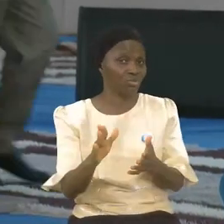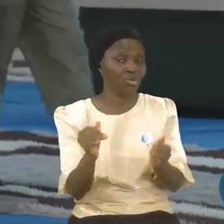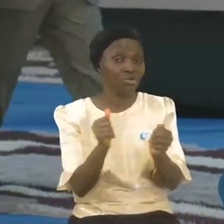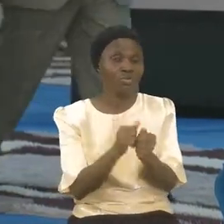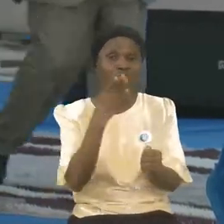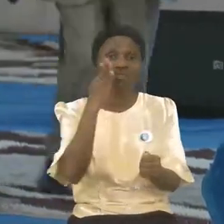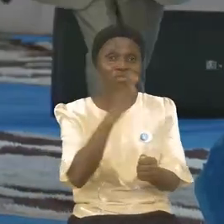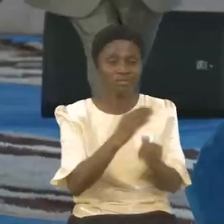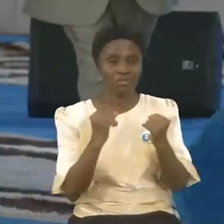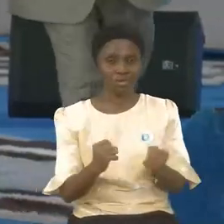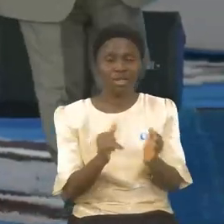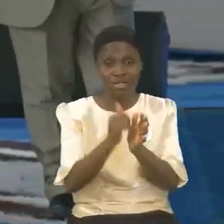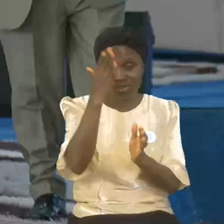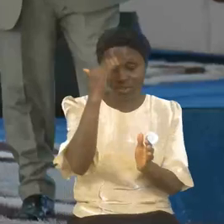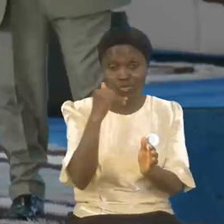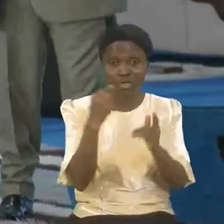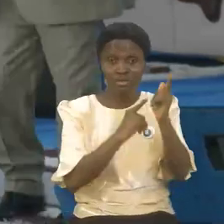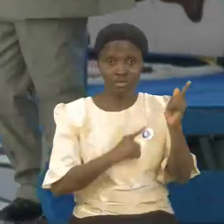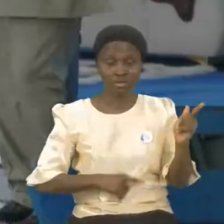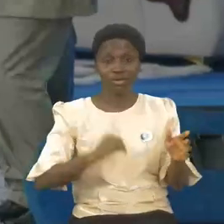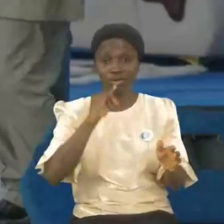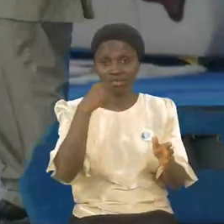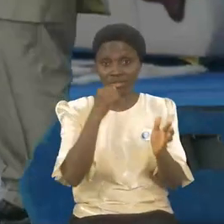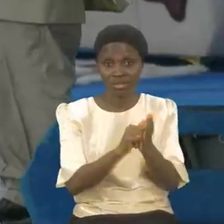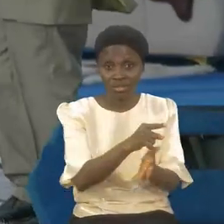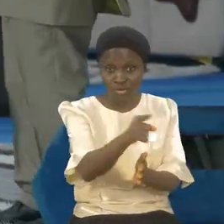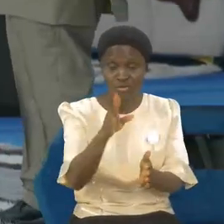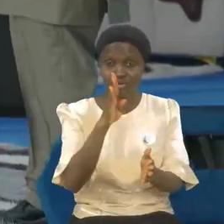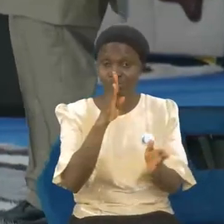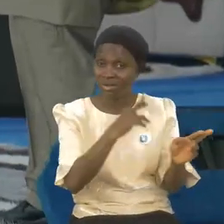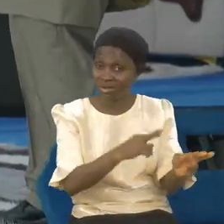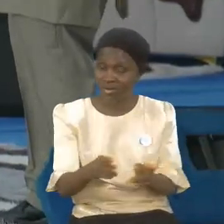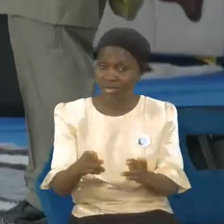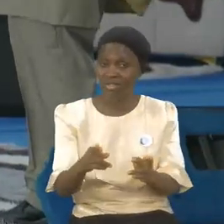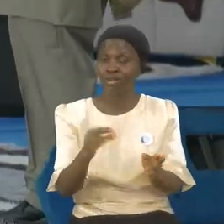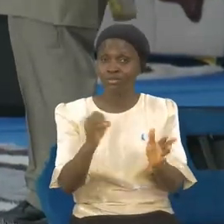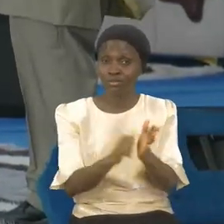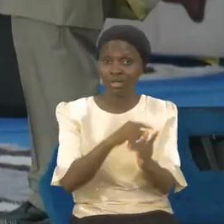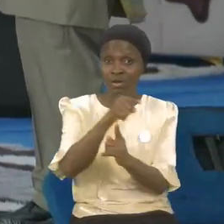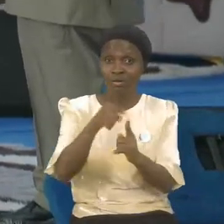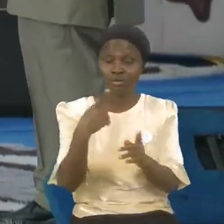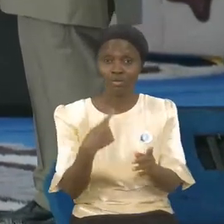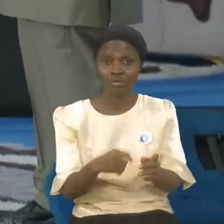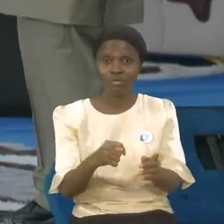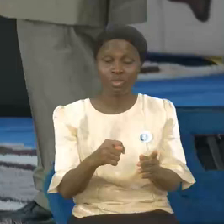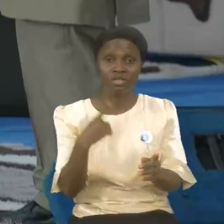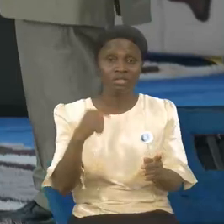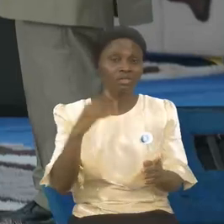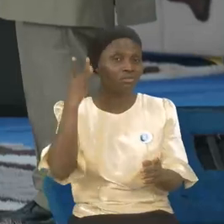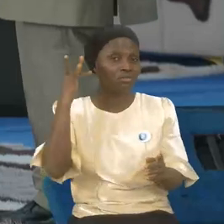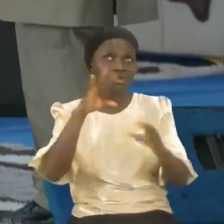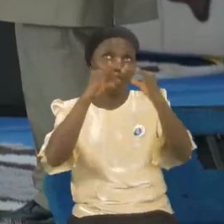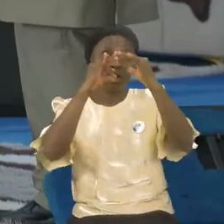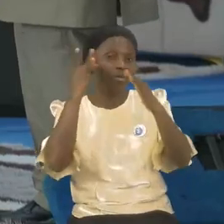et va détruire avec un pouvoir brutal c'est pourquoi le Seigneur dit soit prêt avant que ce temps